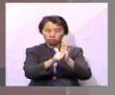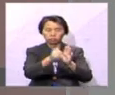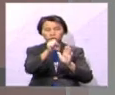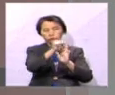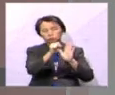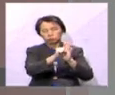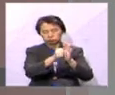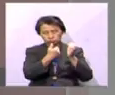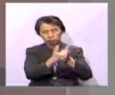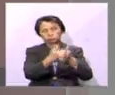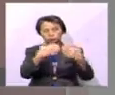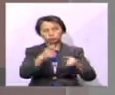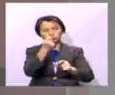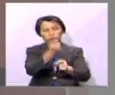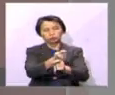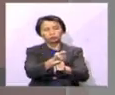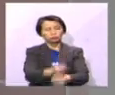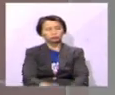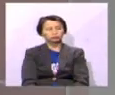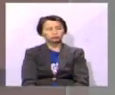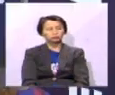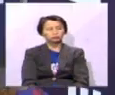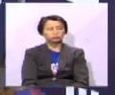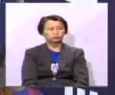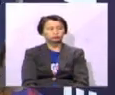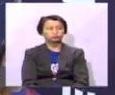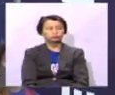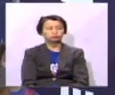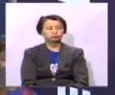telah ditetapkan.